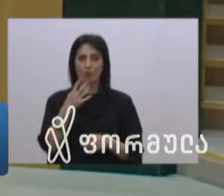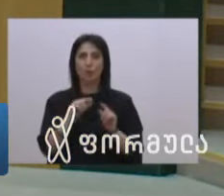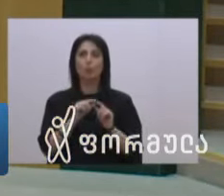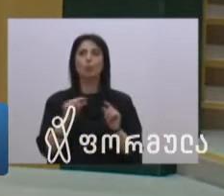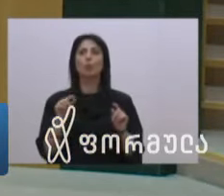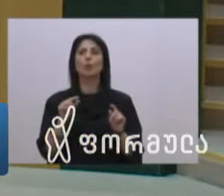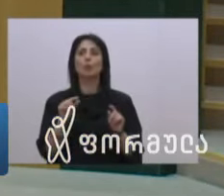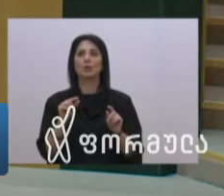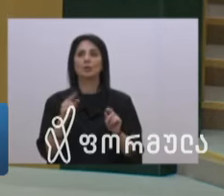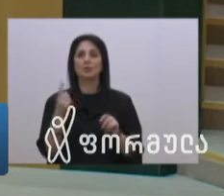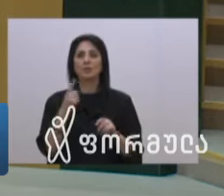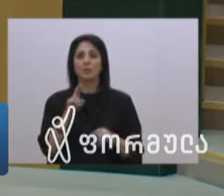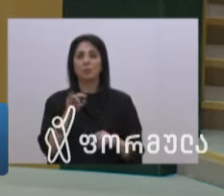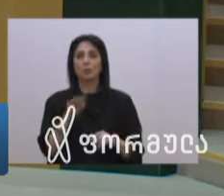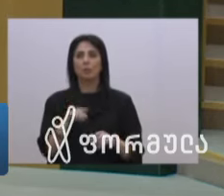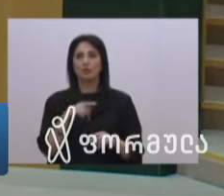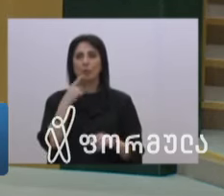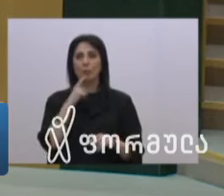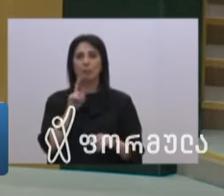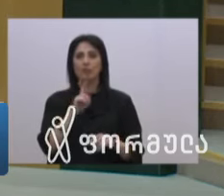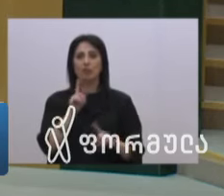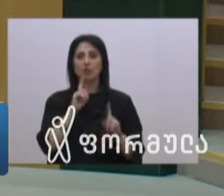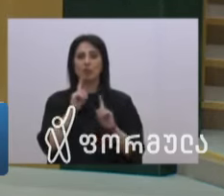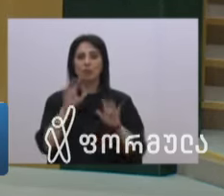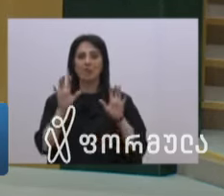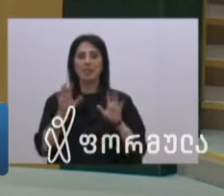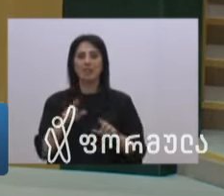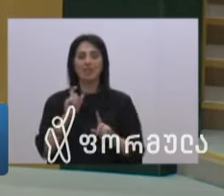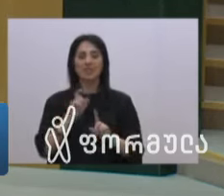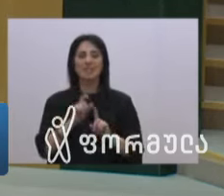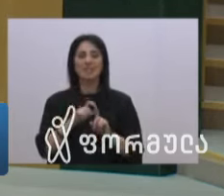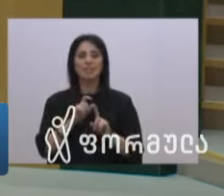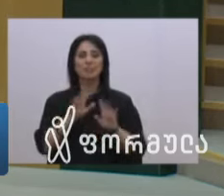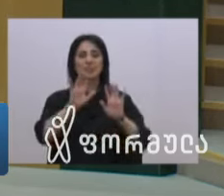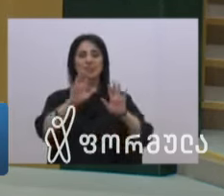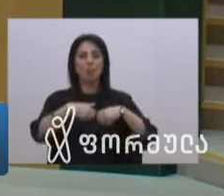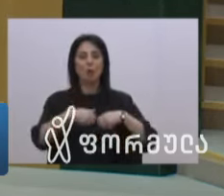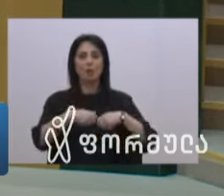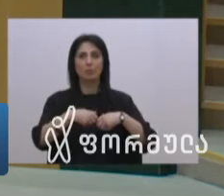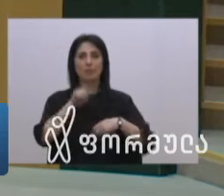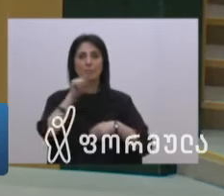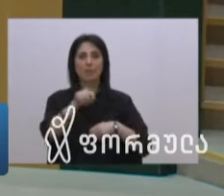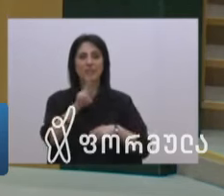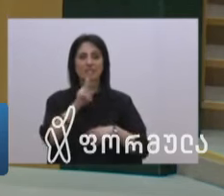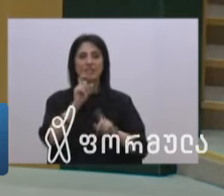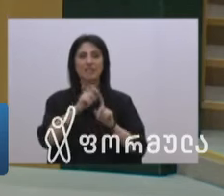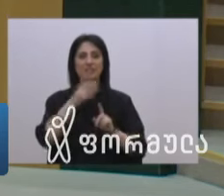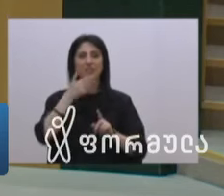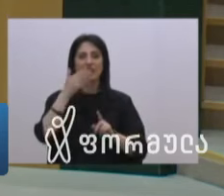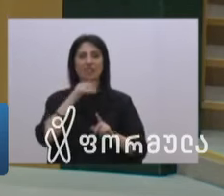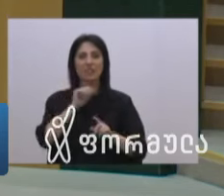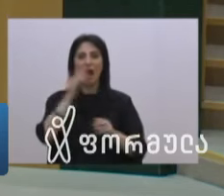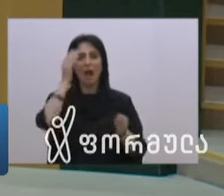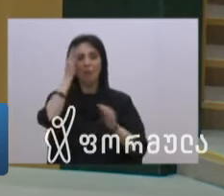მუხლის პირველი პუნქტი ამბობს, რომ სხდომის თავმჯდომარე სიტყვას ჩამოართმევს მას, ვინც სიტყვით გამოდის და არ